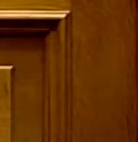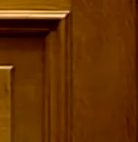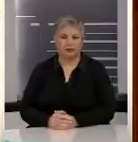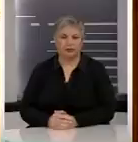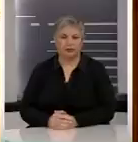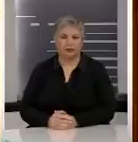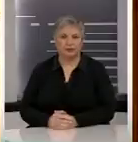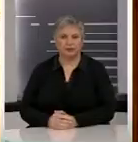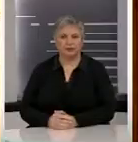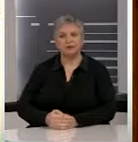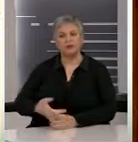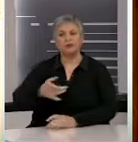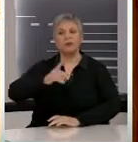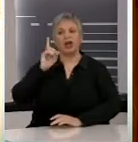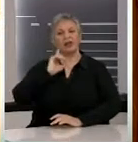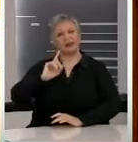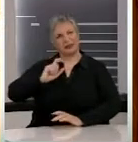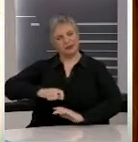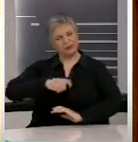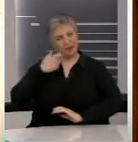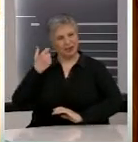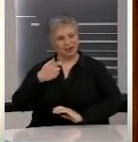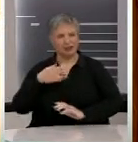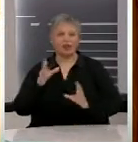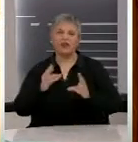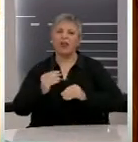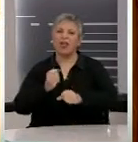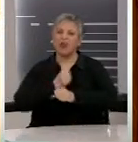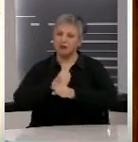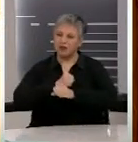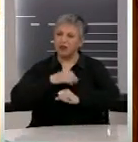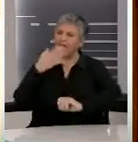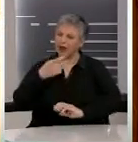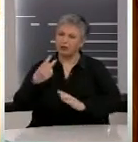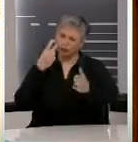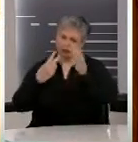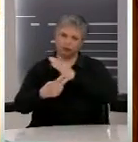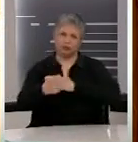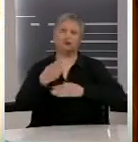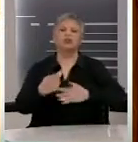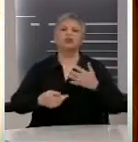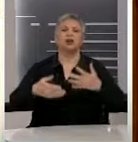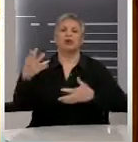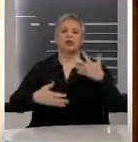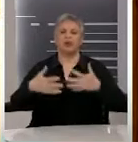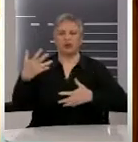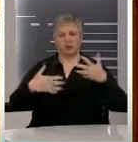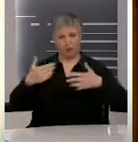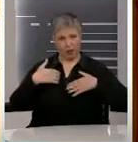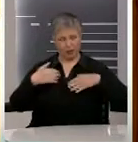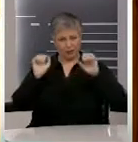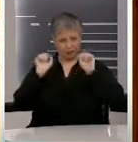συνάδελφοι, είναι προφανές ότι αυτός ο προϋπολογισμός δεν μπορεί να έχει την έγκριση του κινήματός